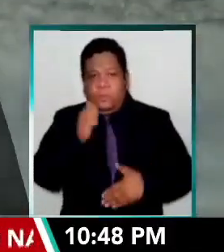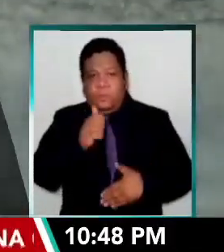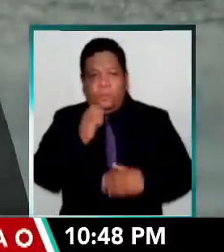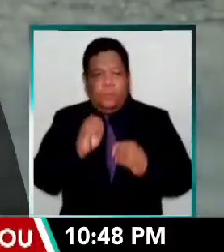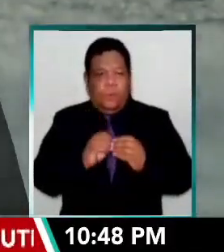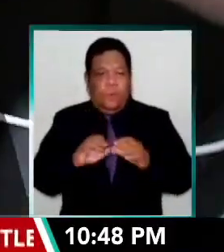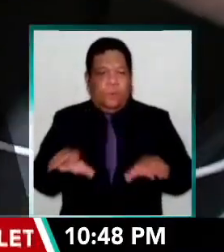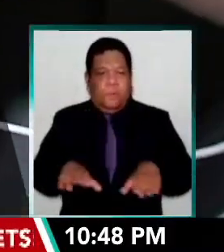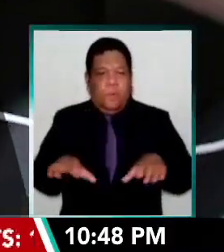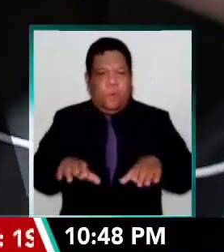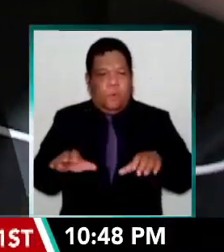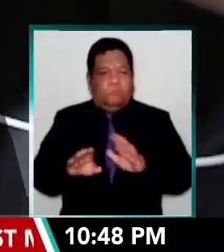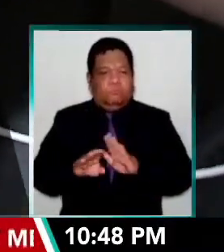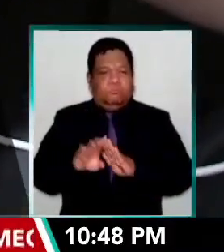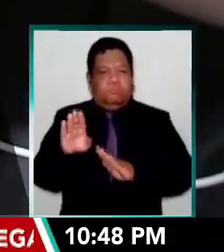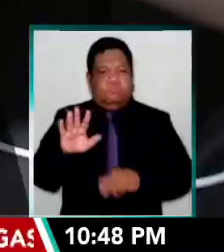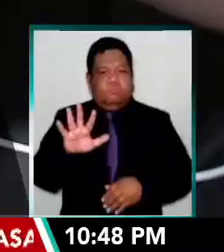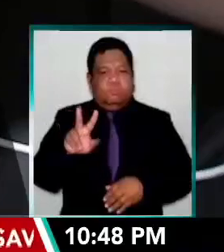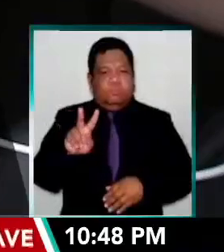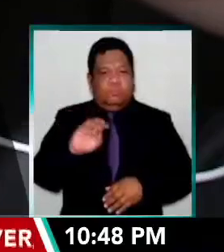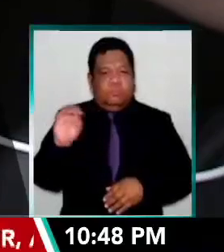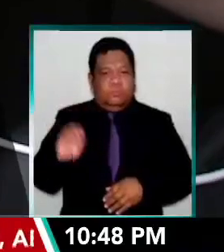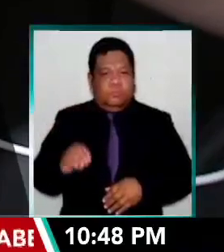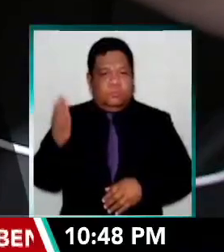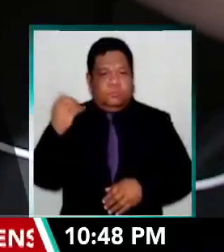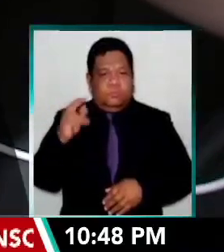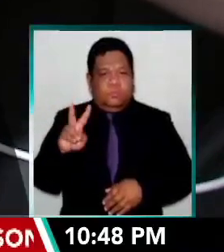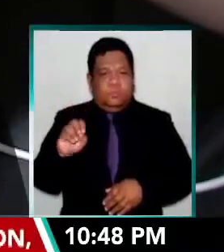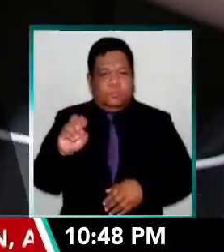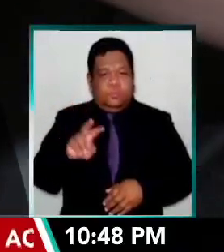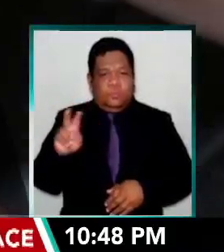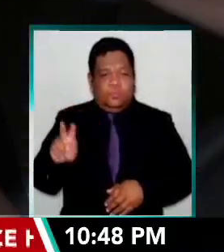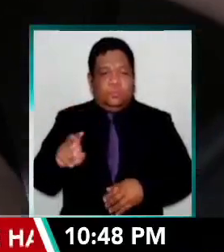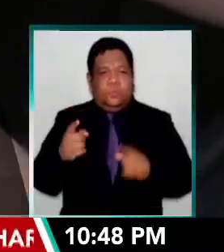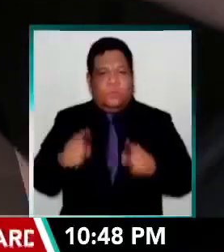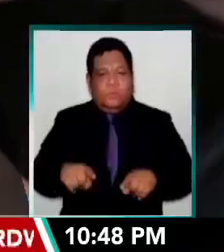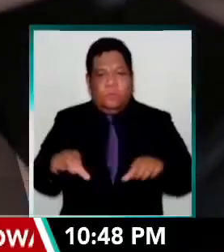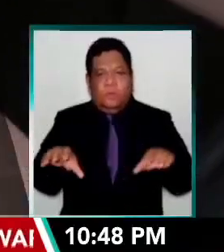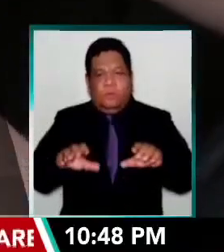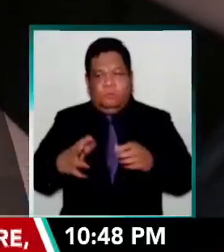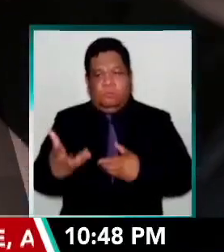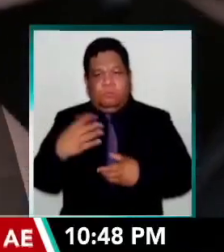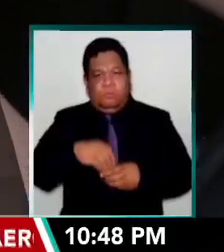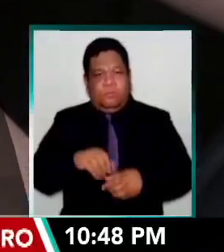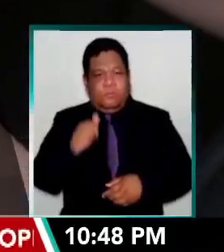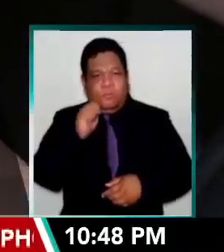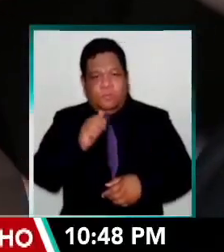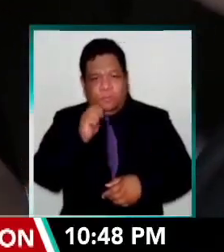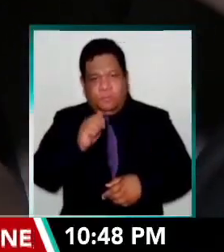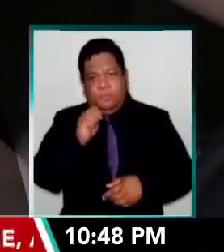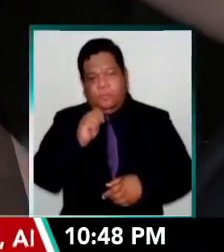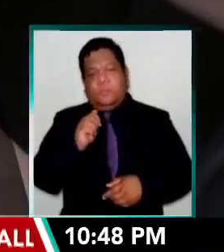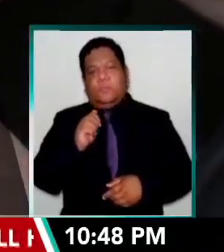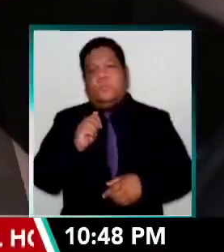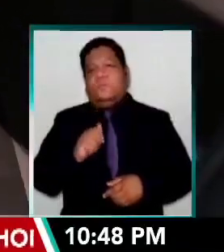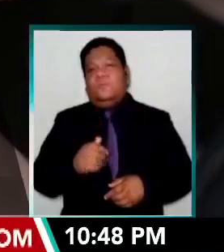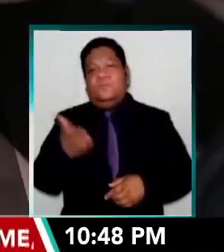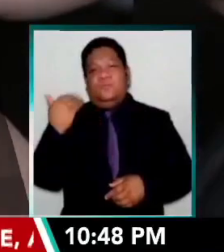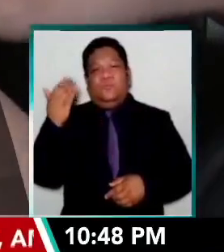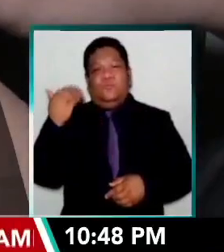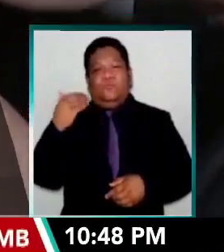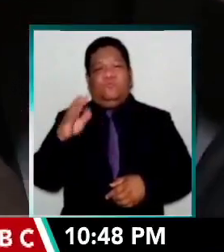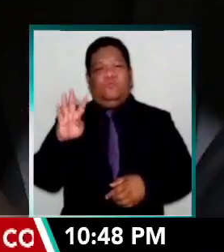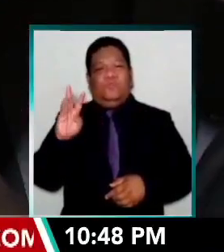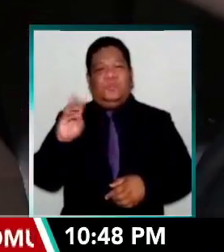sa 52% noong 2022 ang labor force participation rate ng kababaihan mula sa 46% noong